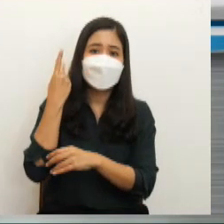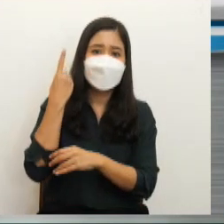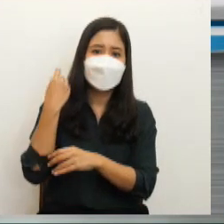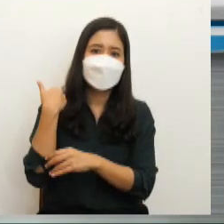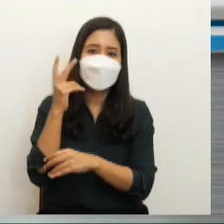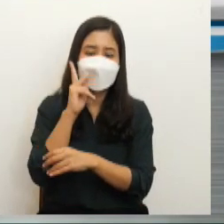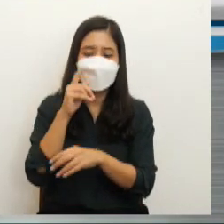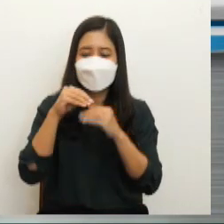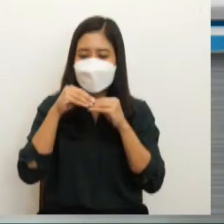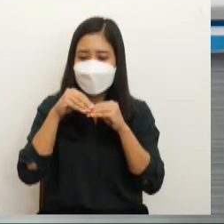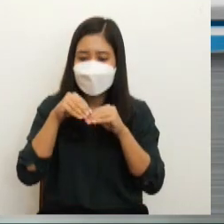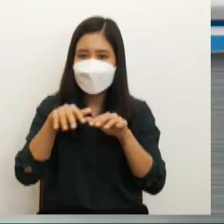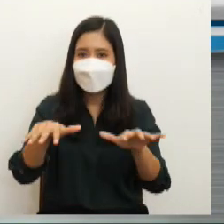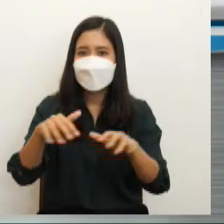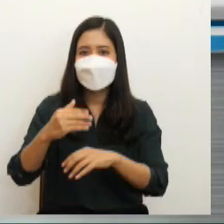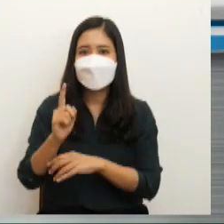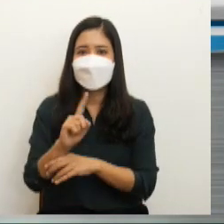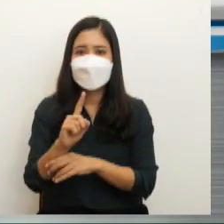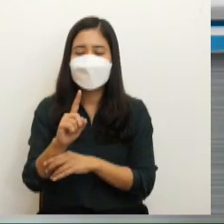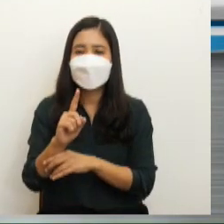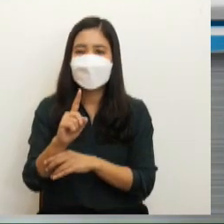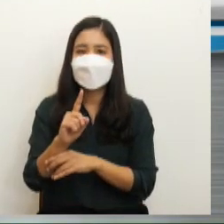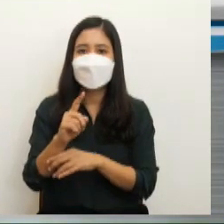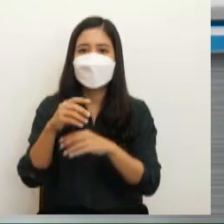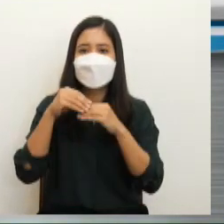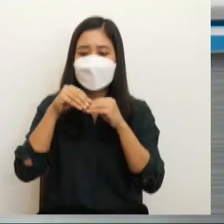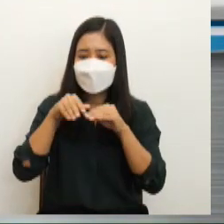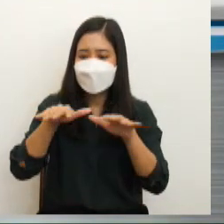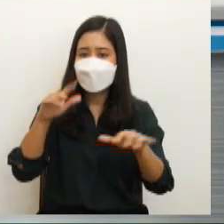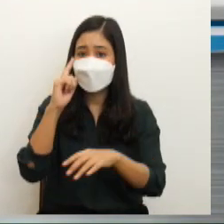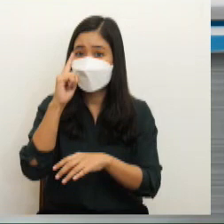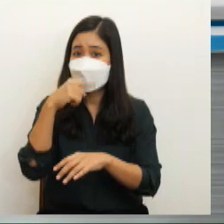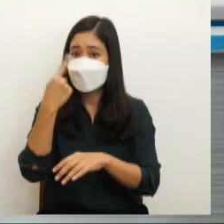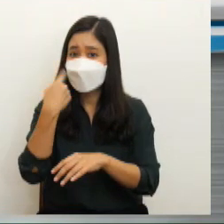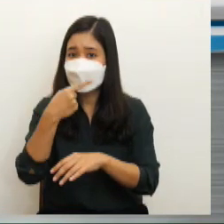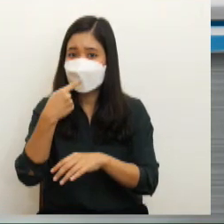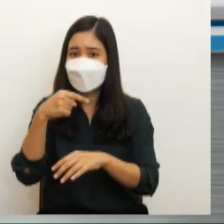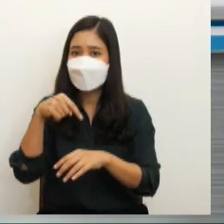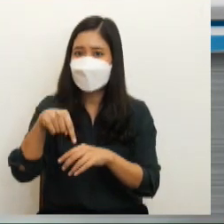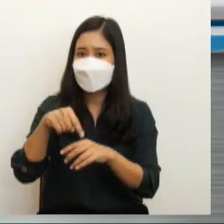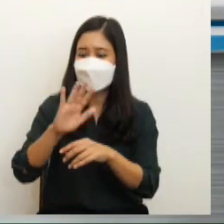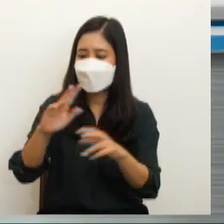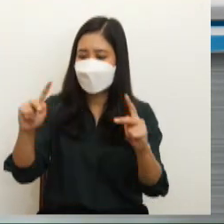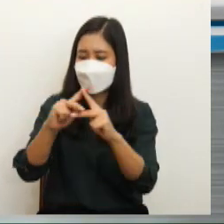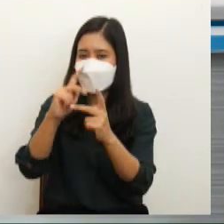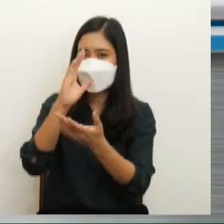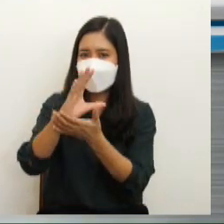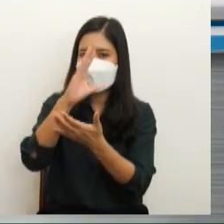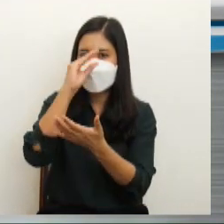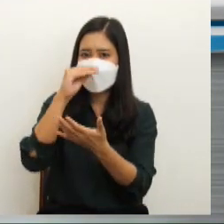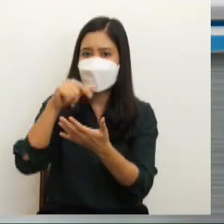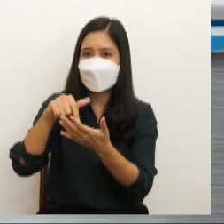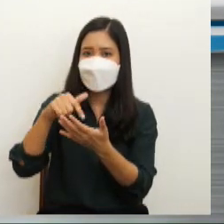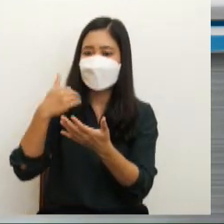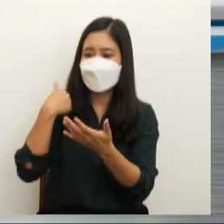รับข่าวมาว่าประกาศไปว่ารายที่50ของกระทรวงศึกษาธิการแต่คนก็ฟังไป